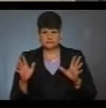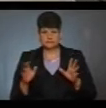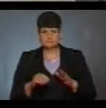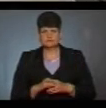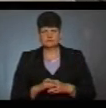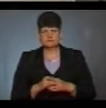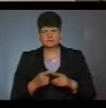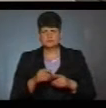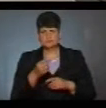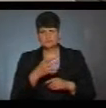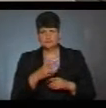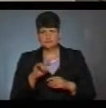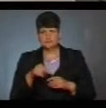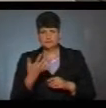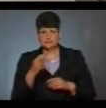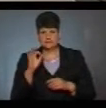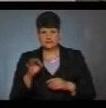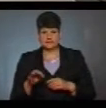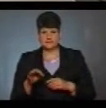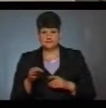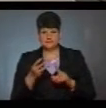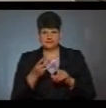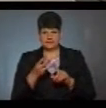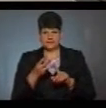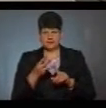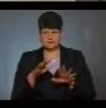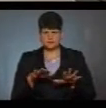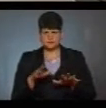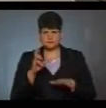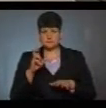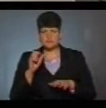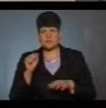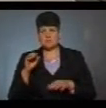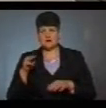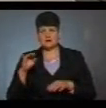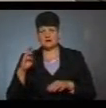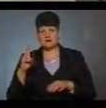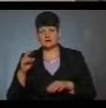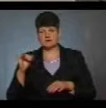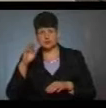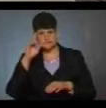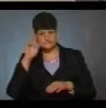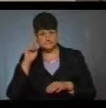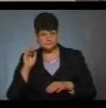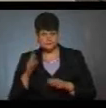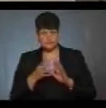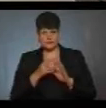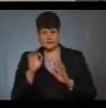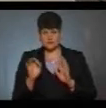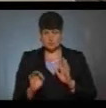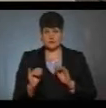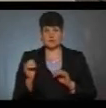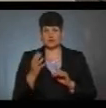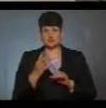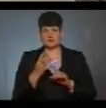Це 15,5%. На третьому місці «Батьківщина» майже 9%. І